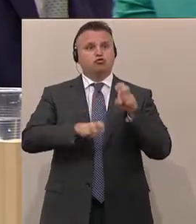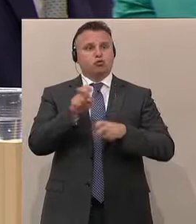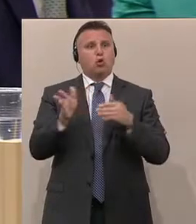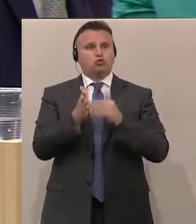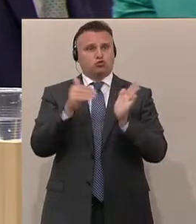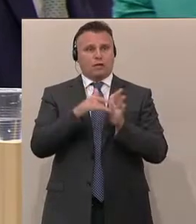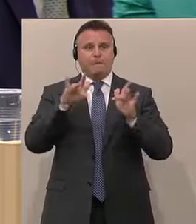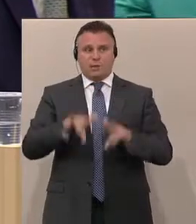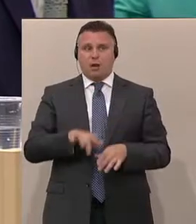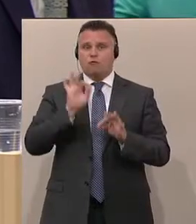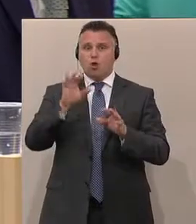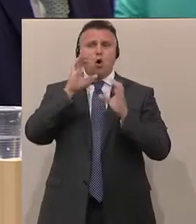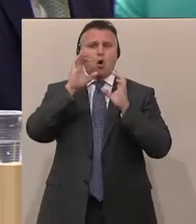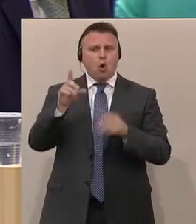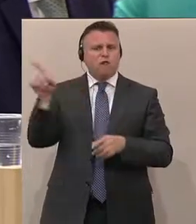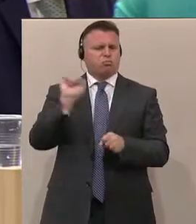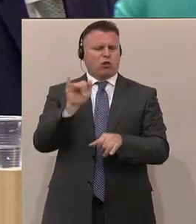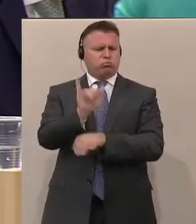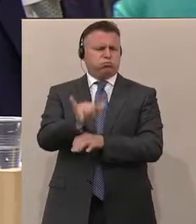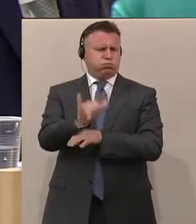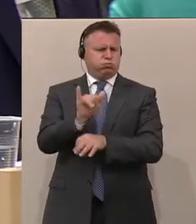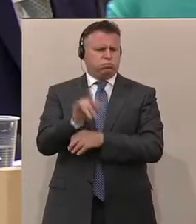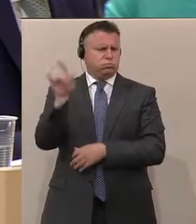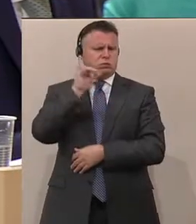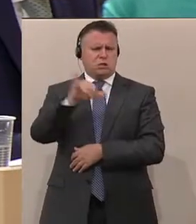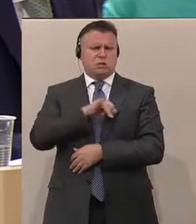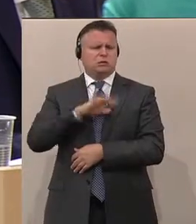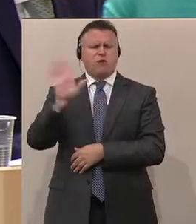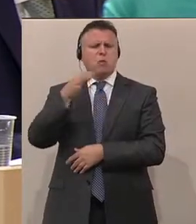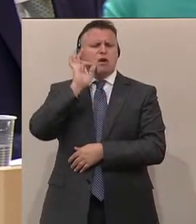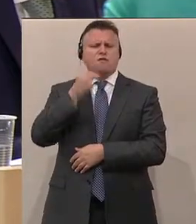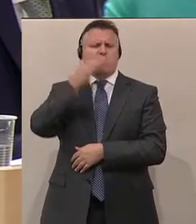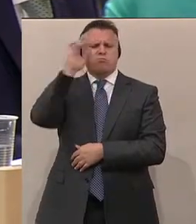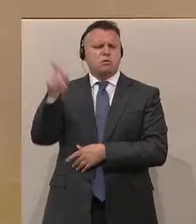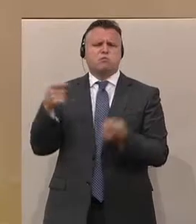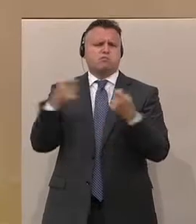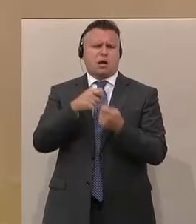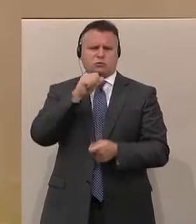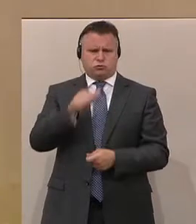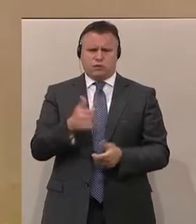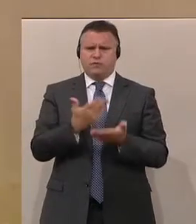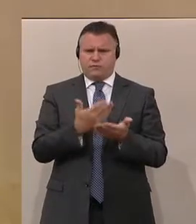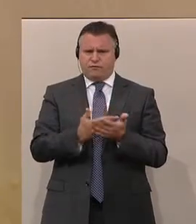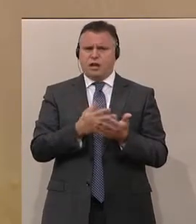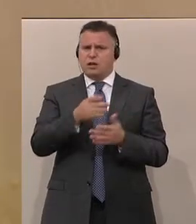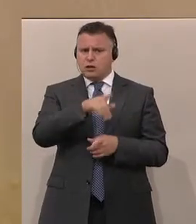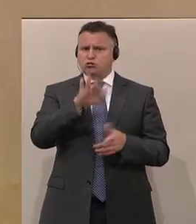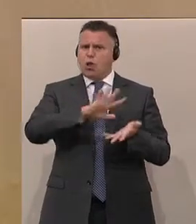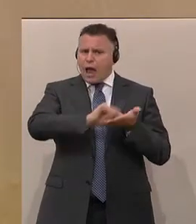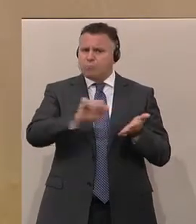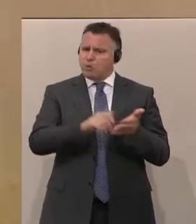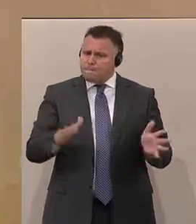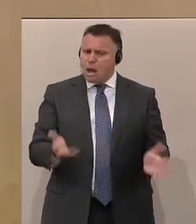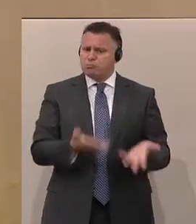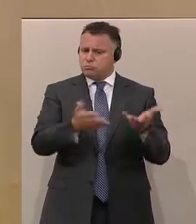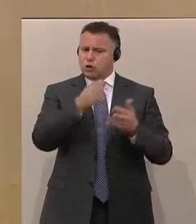Das ist ein Thema, das die ÖVP immer wieder ignoriert, weil es natürlich nicht in ihr Frauenbild hineinpasst. Negative Erwerbsanreize abschaffen, das ist